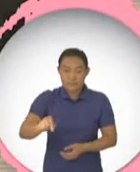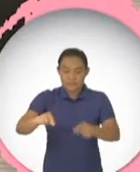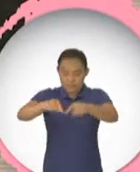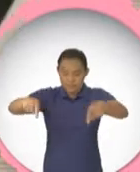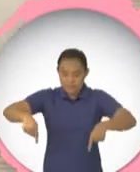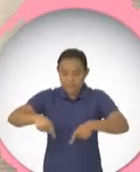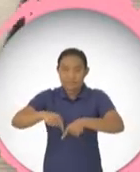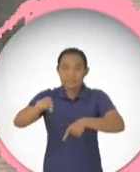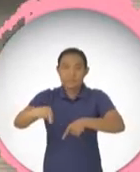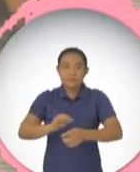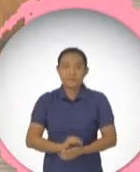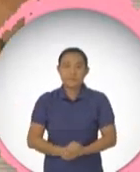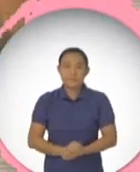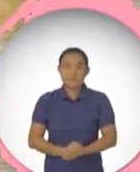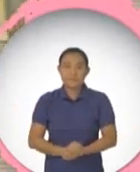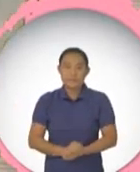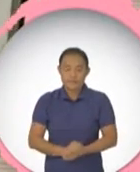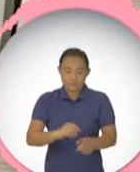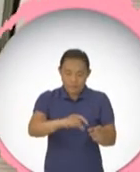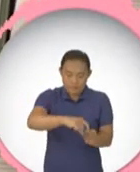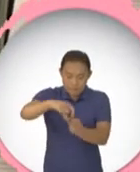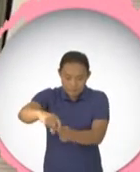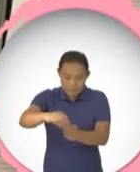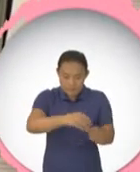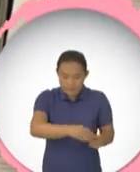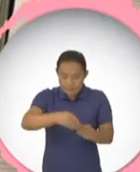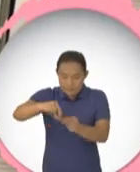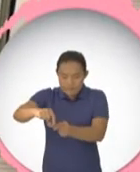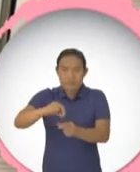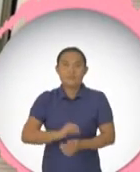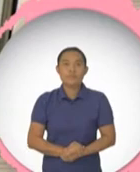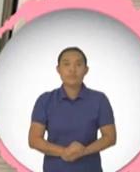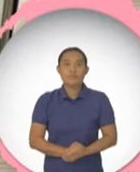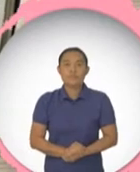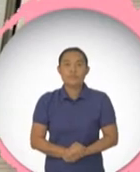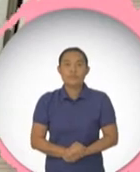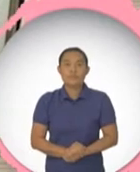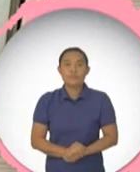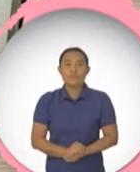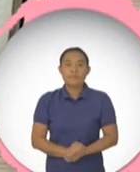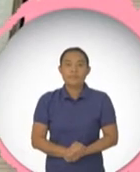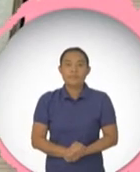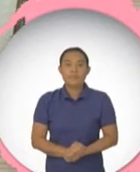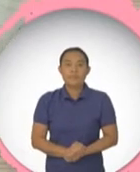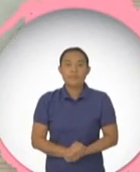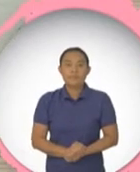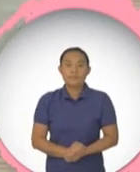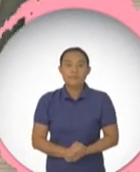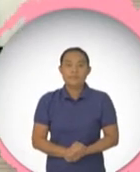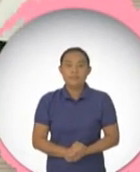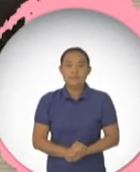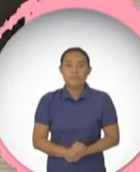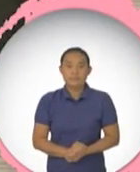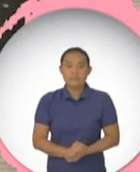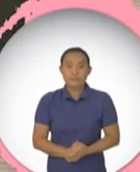ค่ะเราก็จะเรียงใส่ถาดค่ะ นะคะง่ายจัง แค่นี้เองนะคะแต่ว่าอันนี้ค่ะอย่างเงี้ยถ้าเรากลิ้งไ